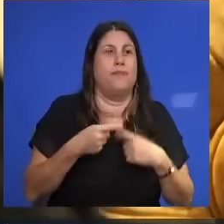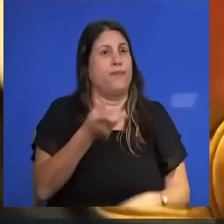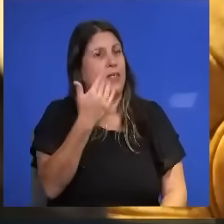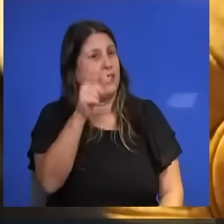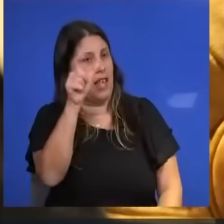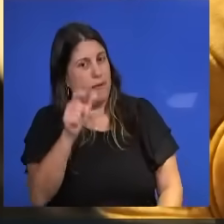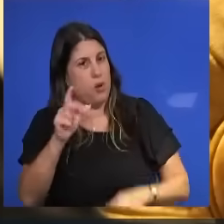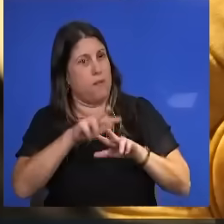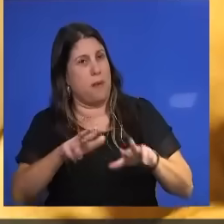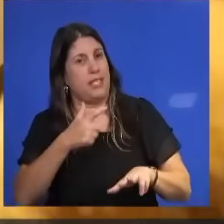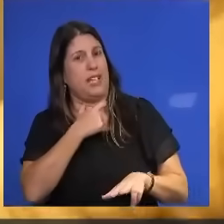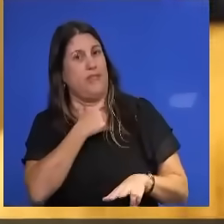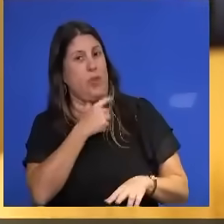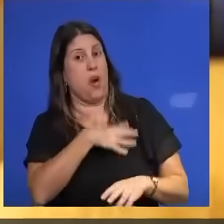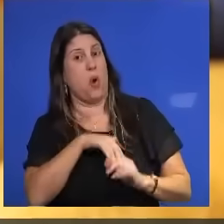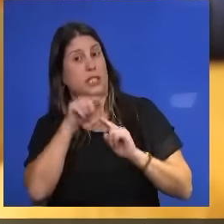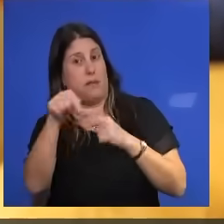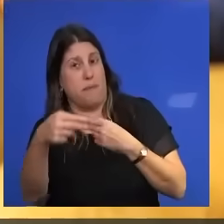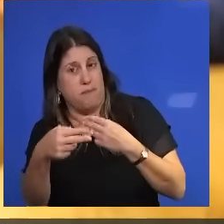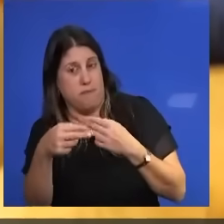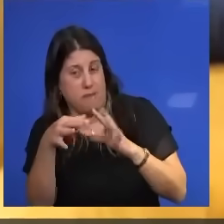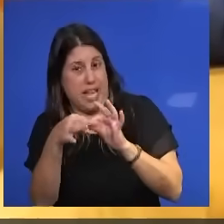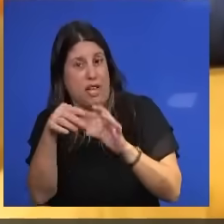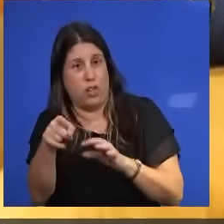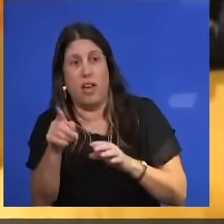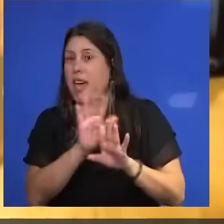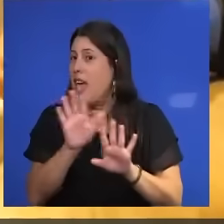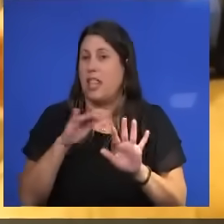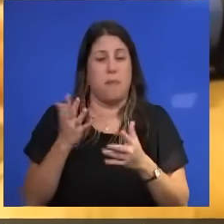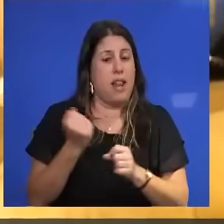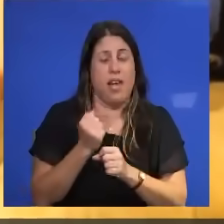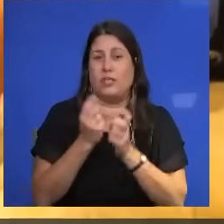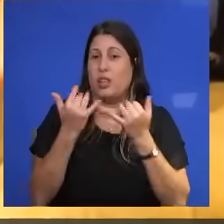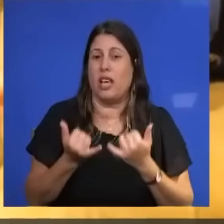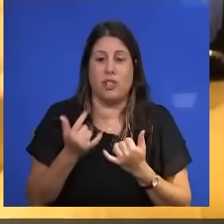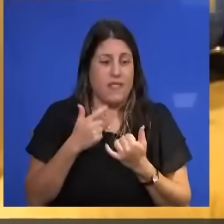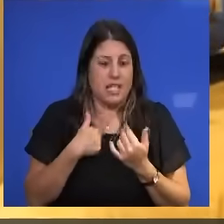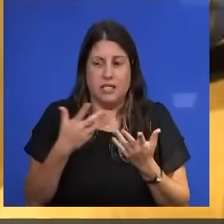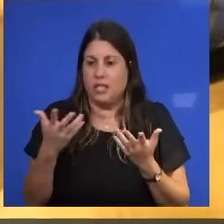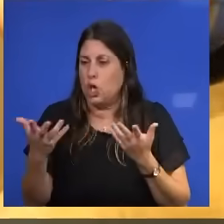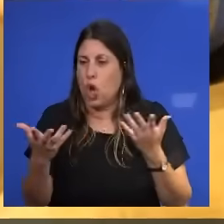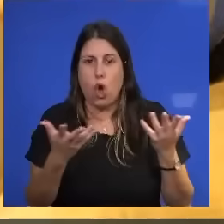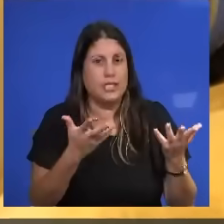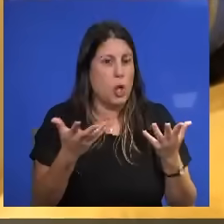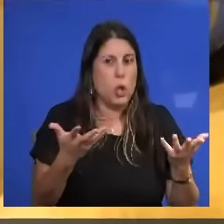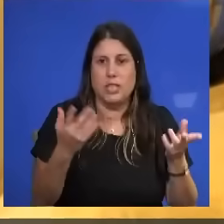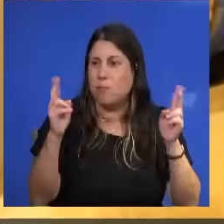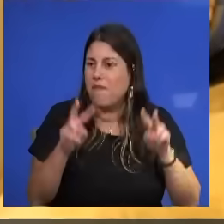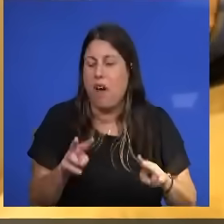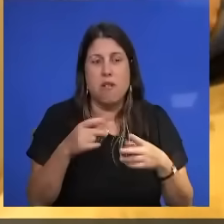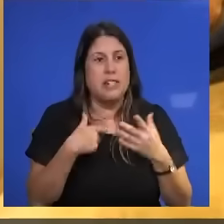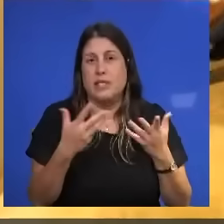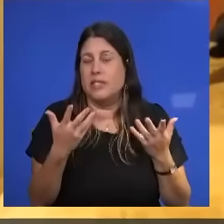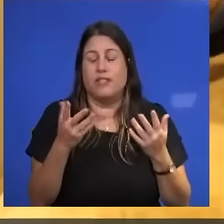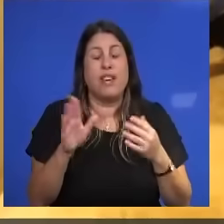להתקרב אליהם. נכון, אין לי מה לעשות עכשיו, אני נמצא בחוסר אונים מוחלט. מוחלט וחוסר שליטה.